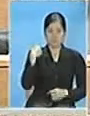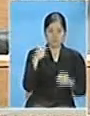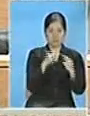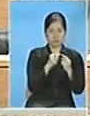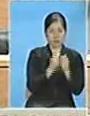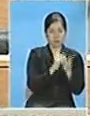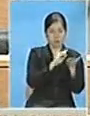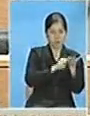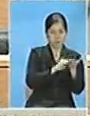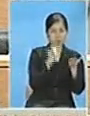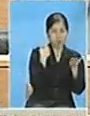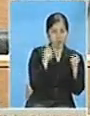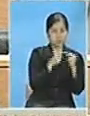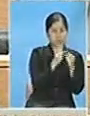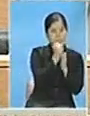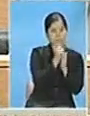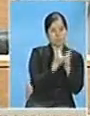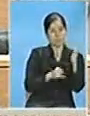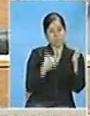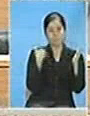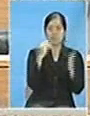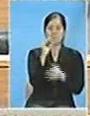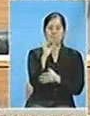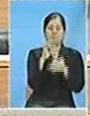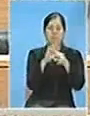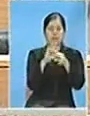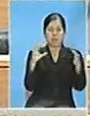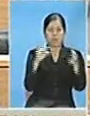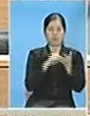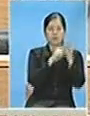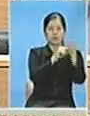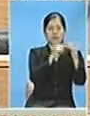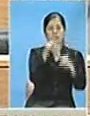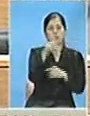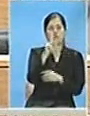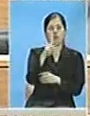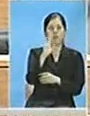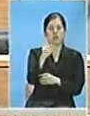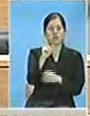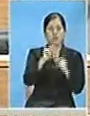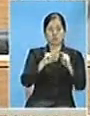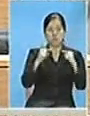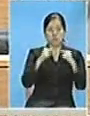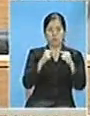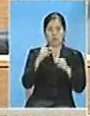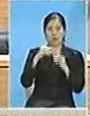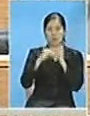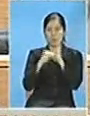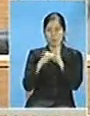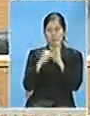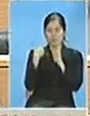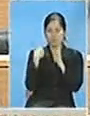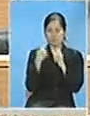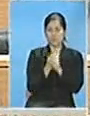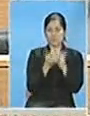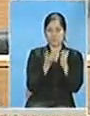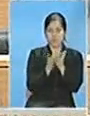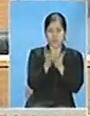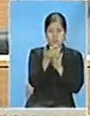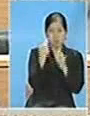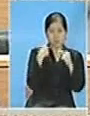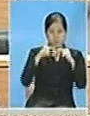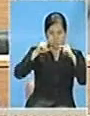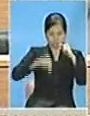หรือไม่มีมูลก็จะส่งปปช.ครับแต่เรื่องนี้ผมยืนยันว่ากทม.ได้มีการจัดซื้อต่ำกว่าราคาที่หน่วยงานอื่นๆ